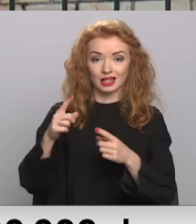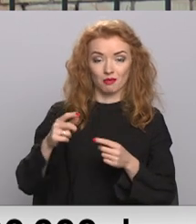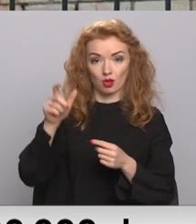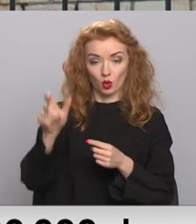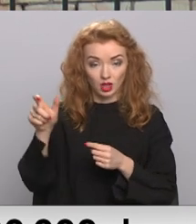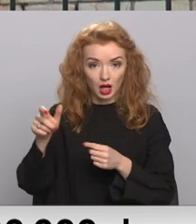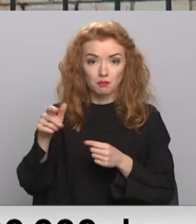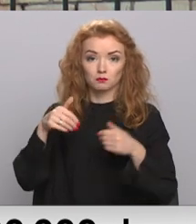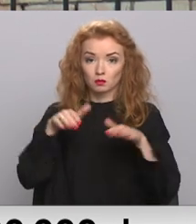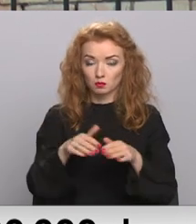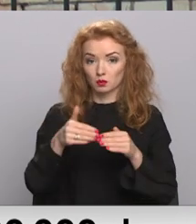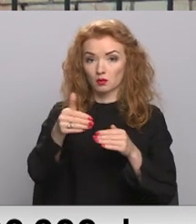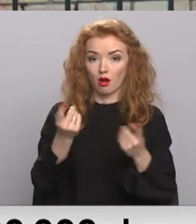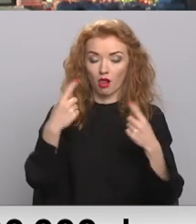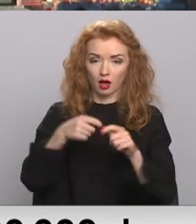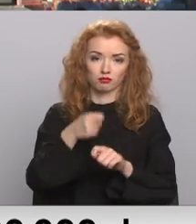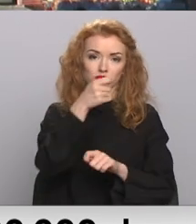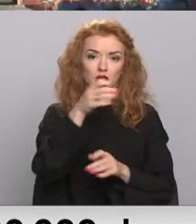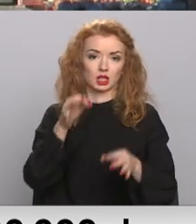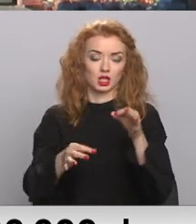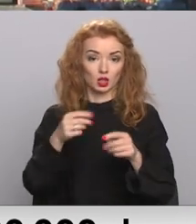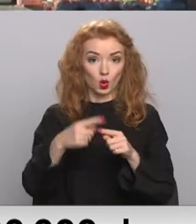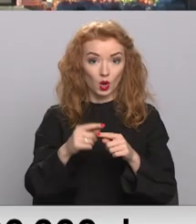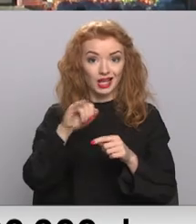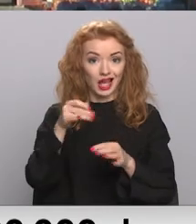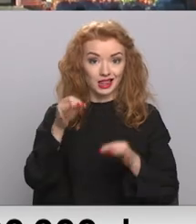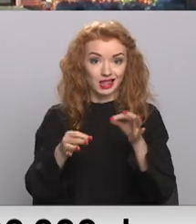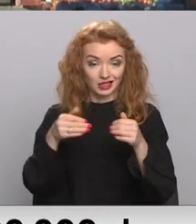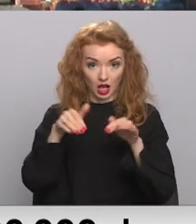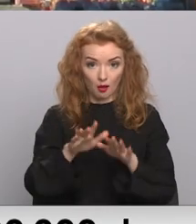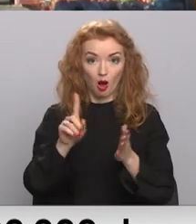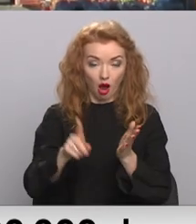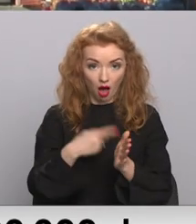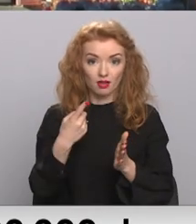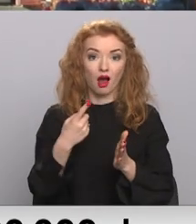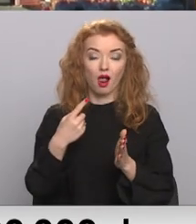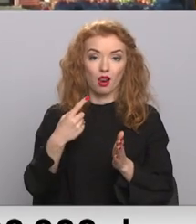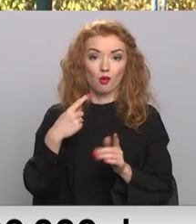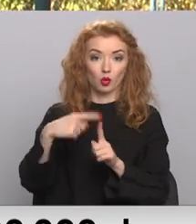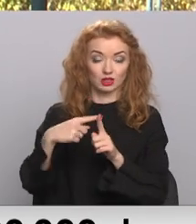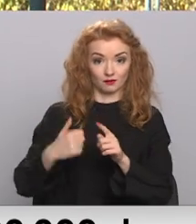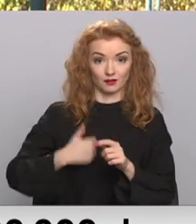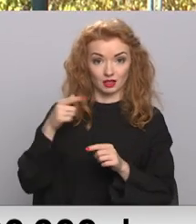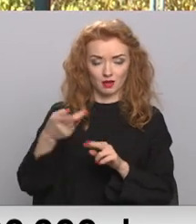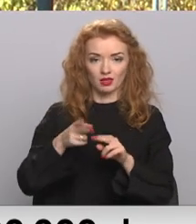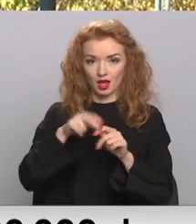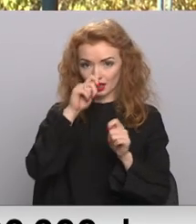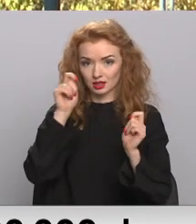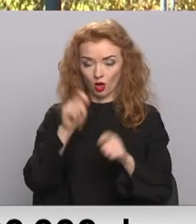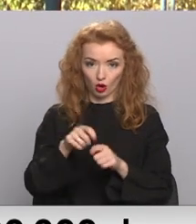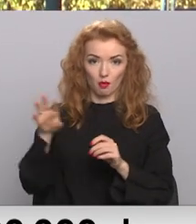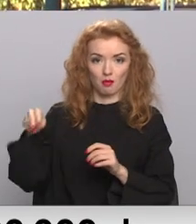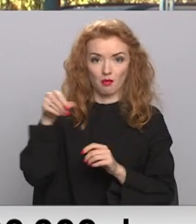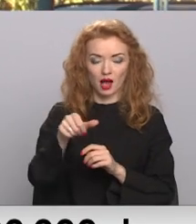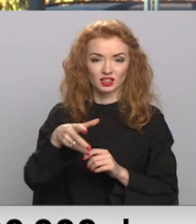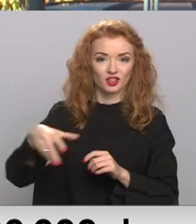jau tuvāko nedēļu laikā vērsties tiesā. Jāpiebilst, ka ja tiesas lēmums atkal būs labvēlīgs uzņēmumam, zaudējumus visticamāk